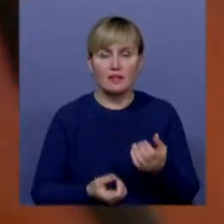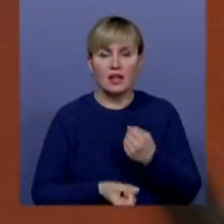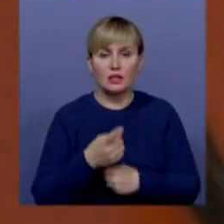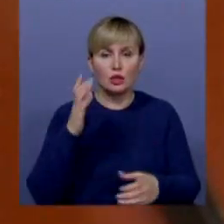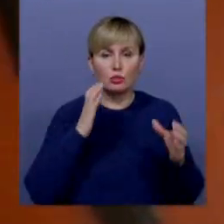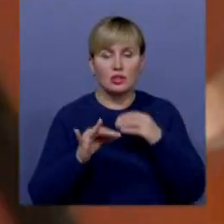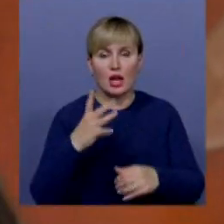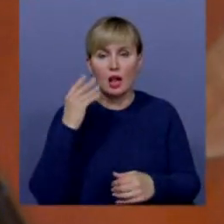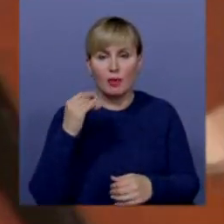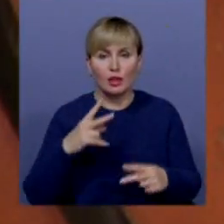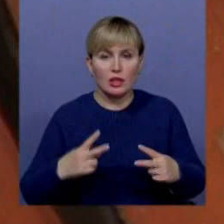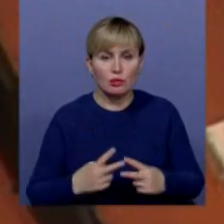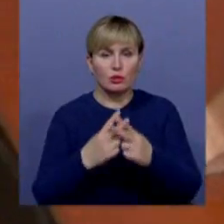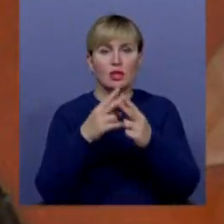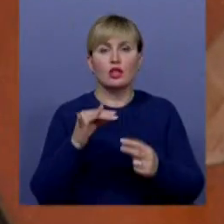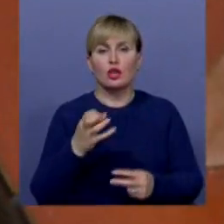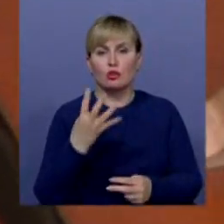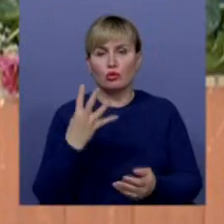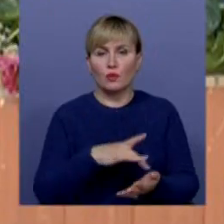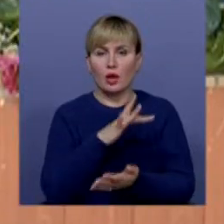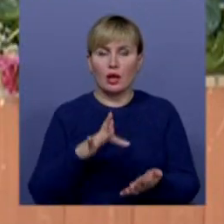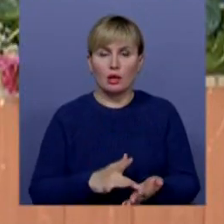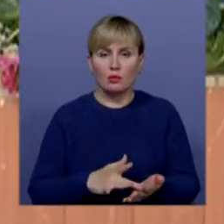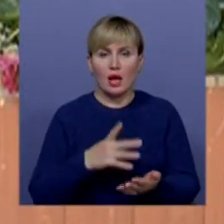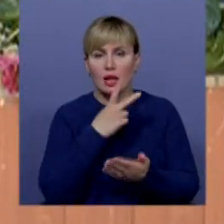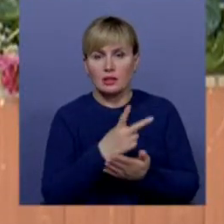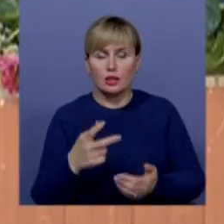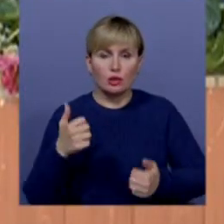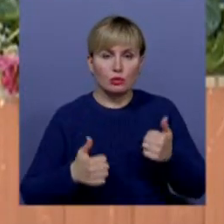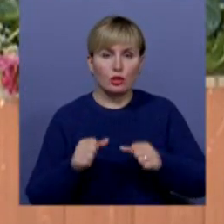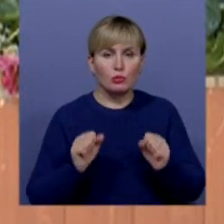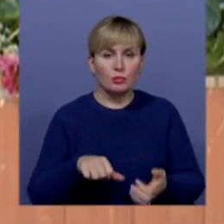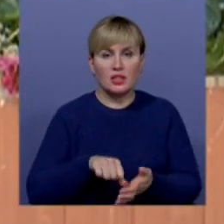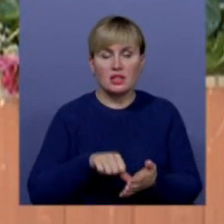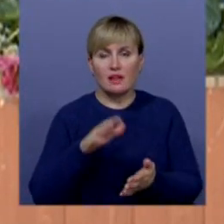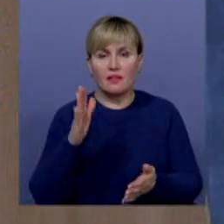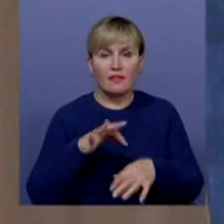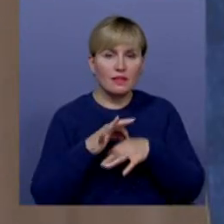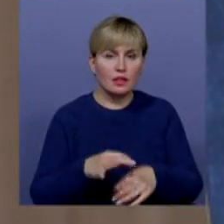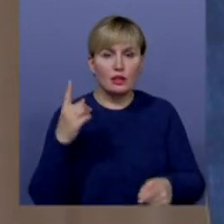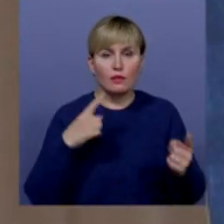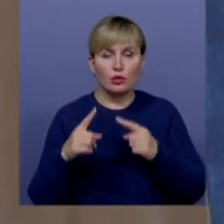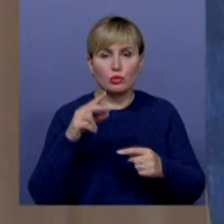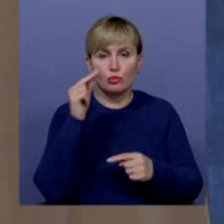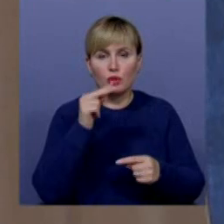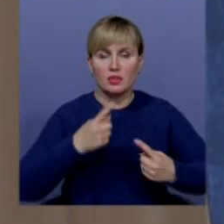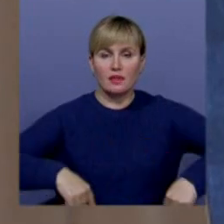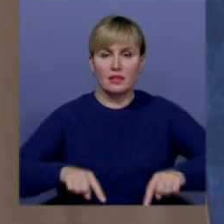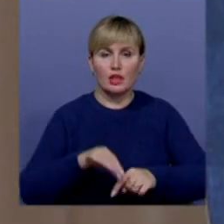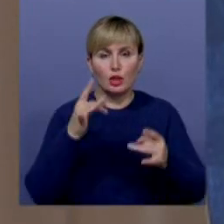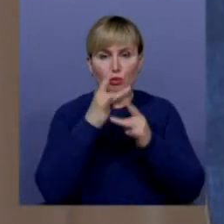оказались студенты из Алматы, Нур-Султана и еще 4 городов. Оценивать конкурсантов будут представители ведущих творческих учебных заведений